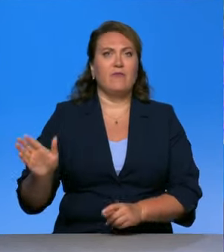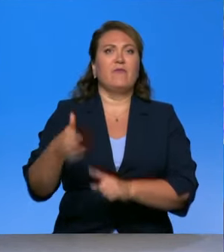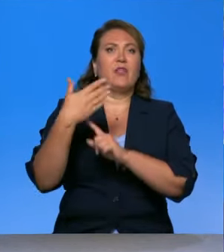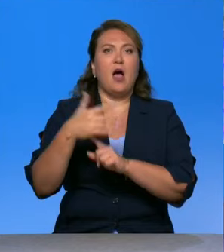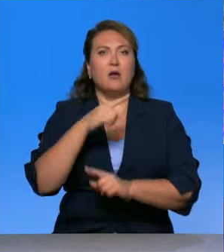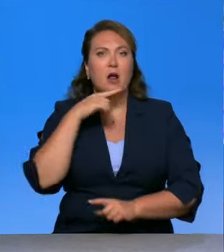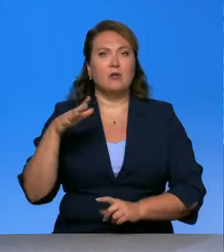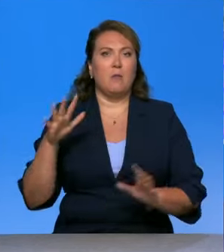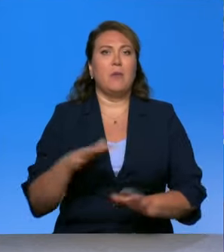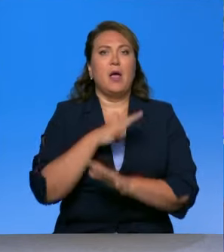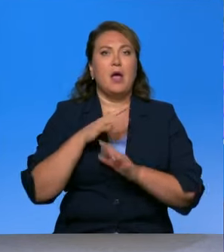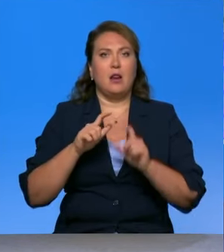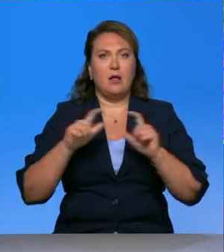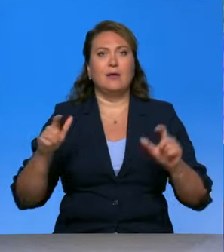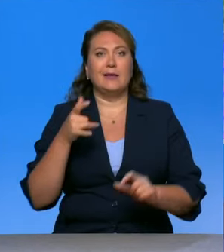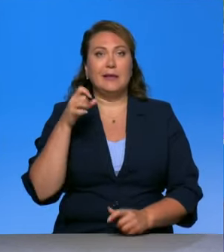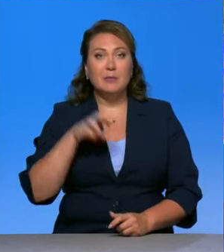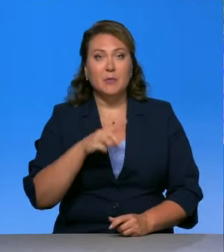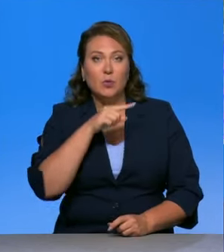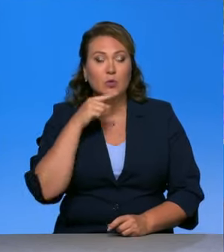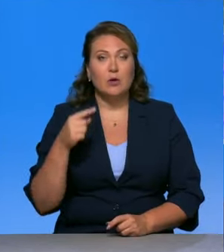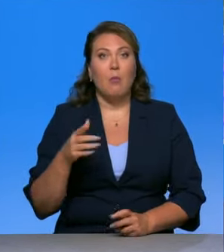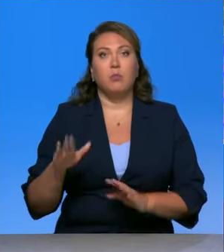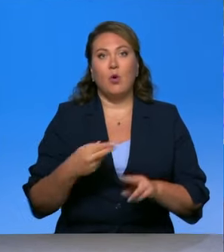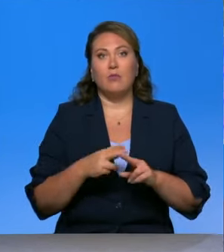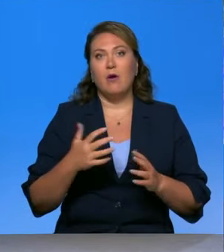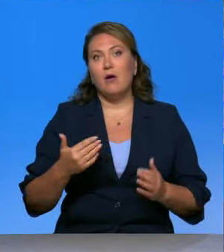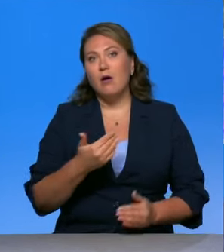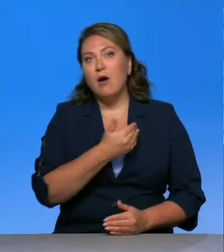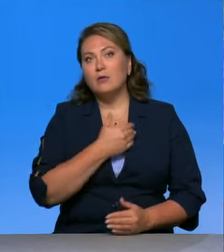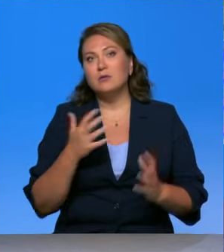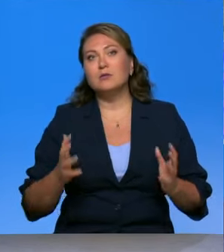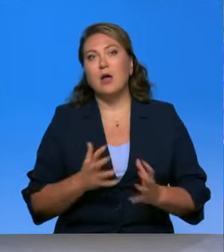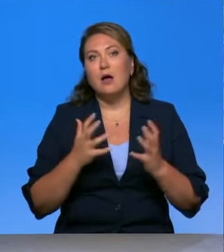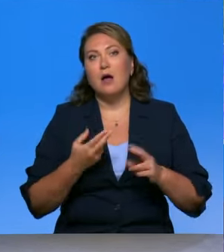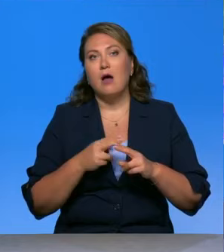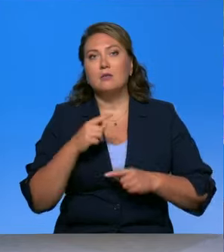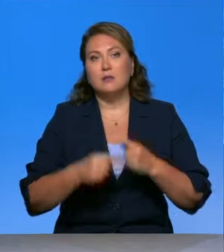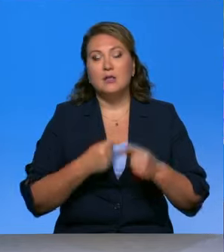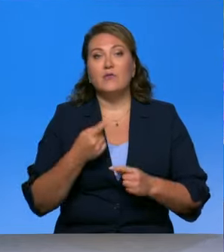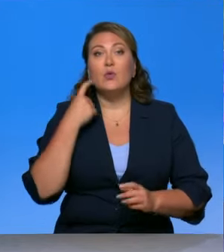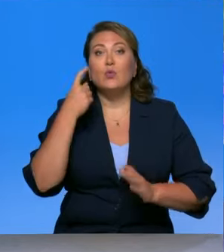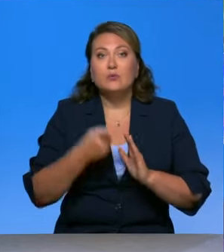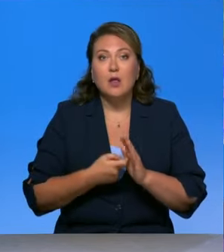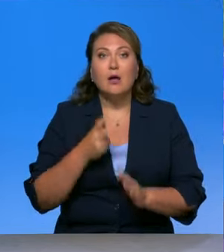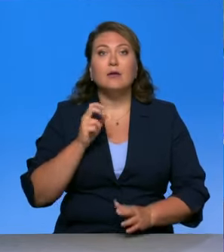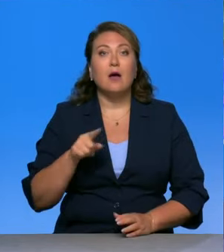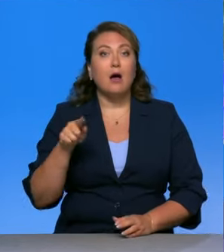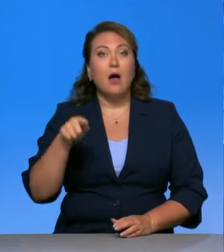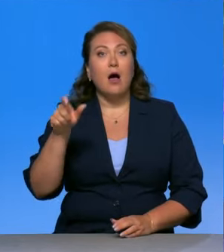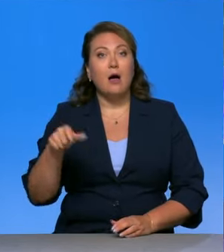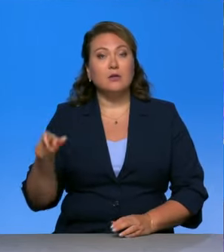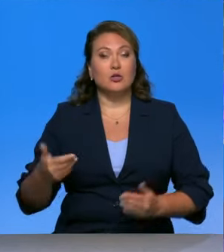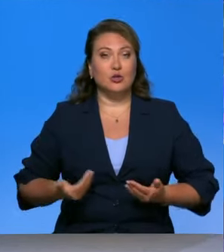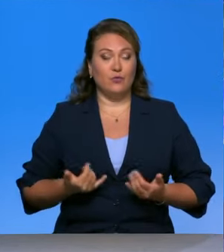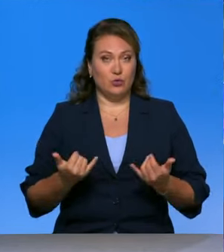Ну, после этого хотелось бы как-то сохранить это наследие и каким-то образом узнать, как они живут сейчас и почему они